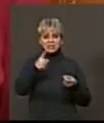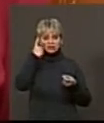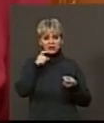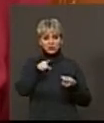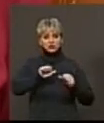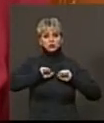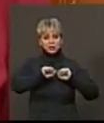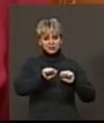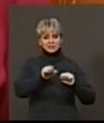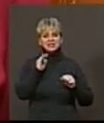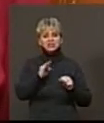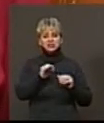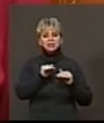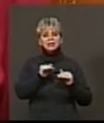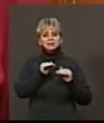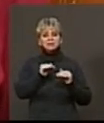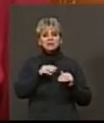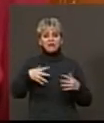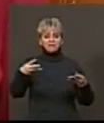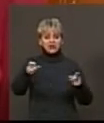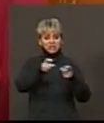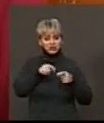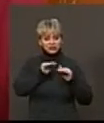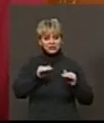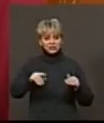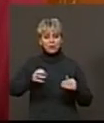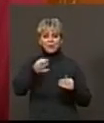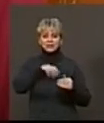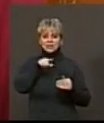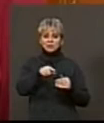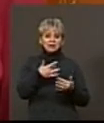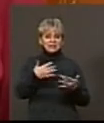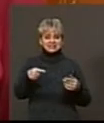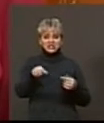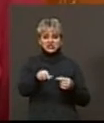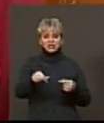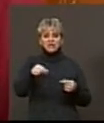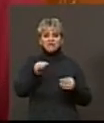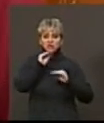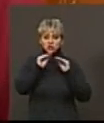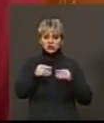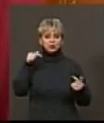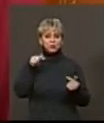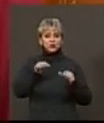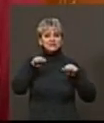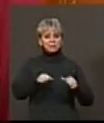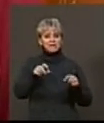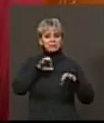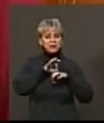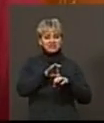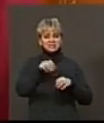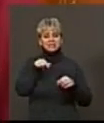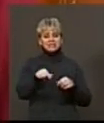информационной безопасностью детей, и с вовлечением детей в потребление психоактивных веществ и противоправное